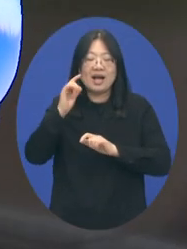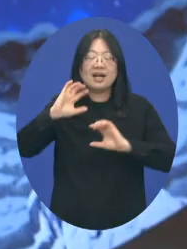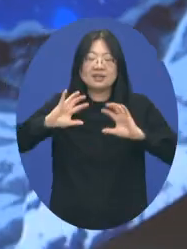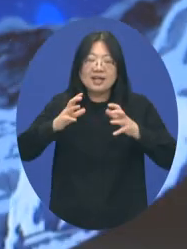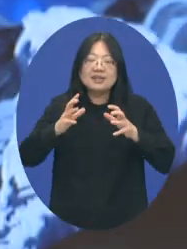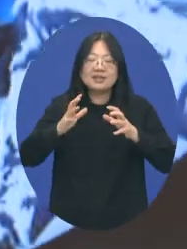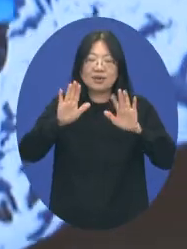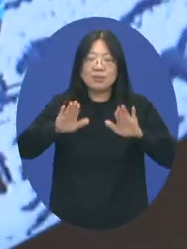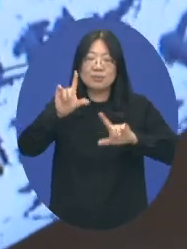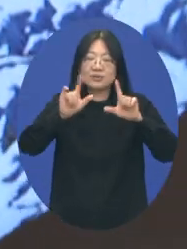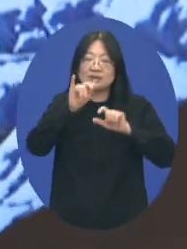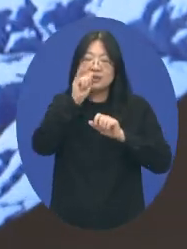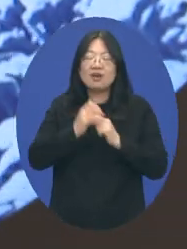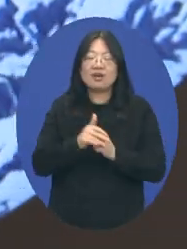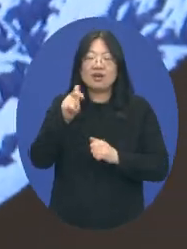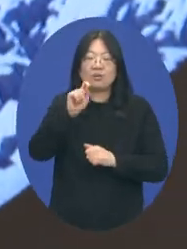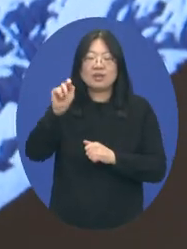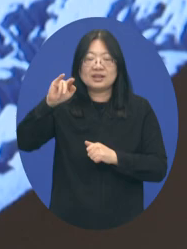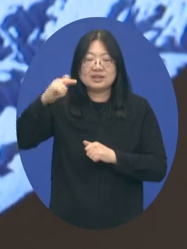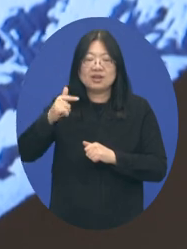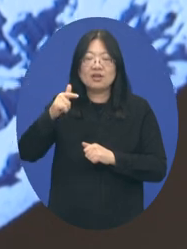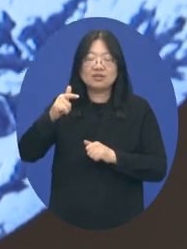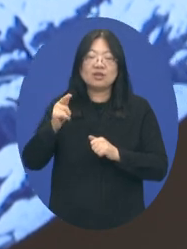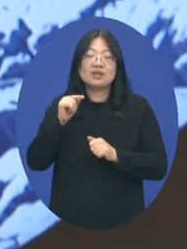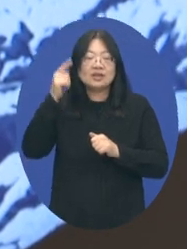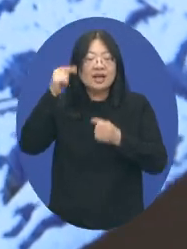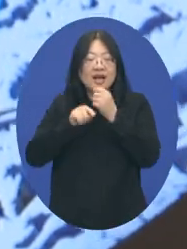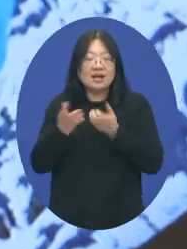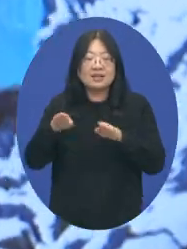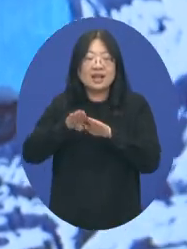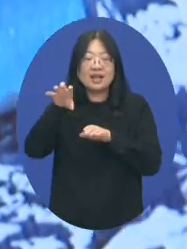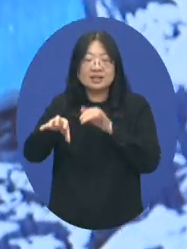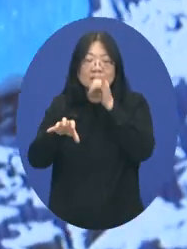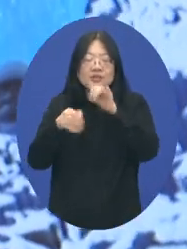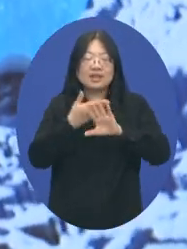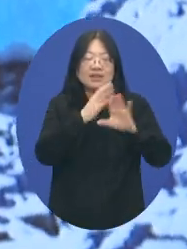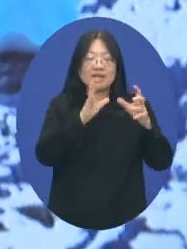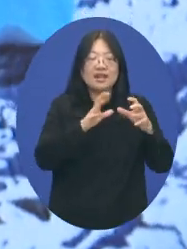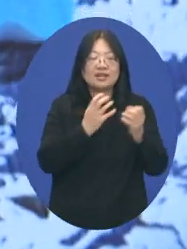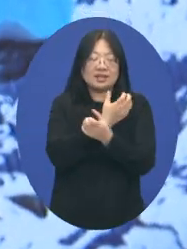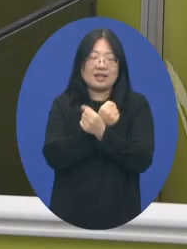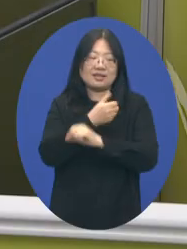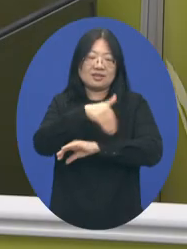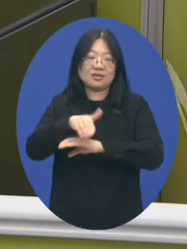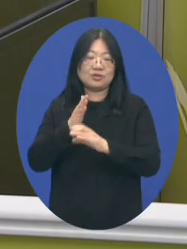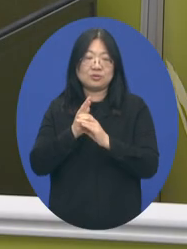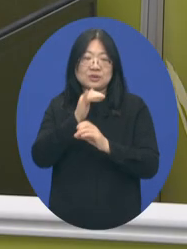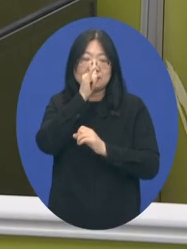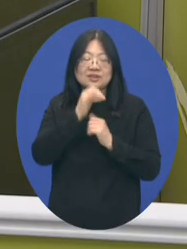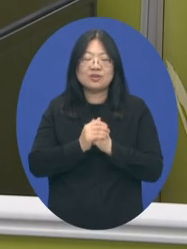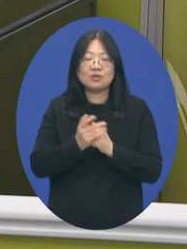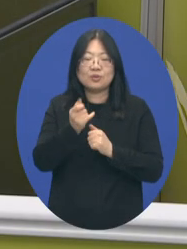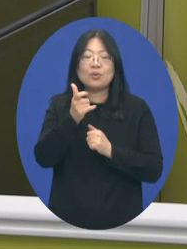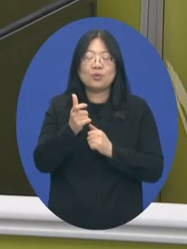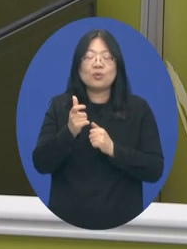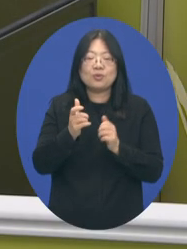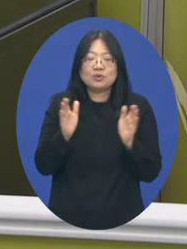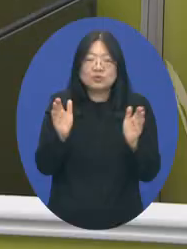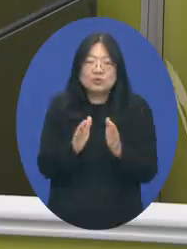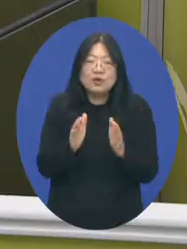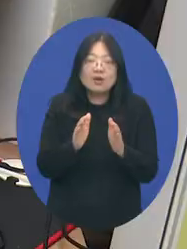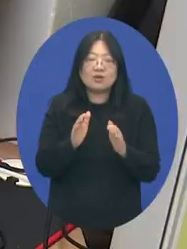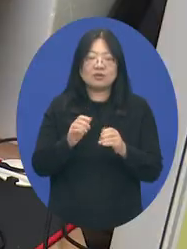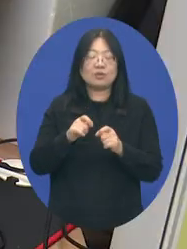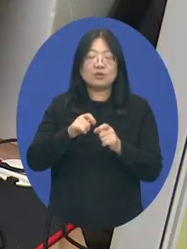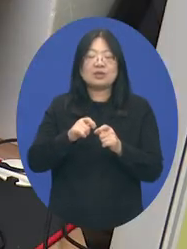영상입니다. 현재 국립과천과학관에 상영 예정이고 해외 배급사와 계약도 진행할 계획. 소규모 제작 업체로서 수개월